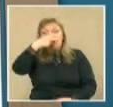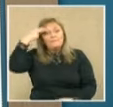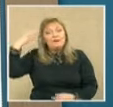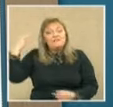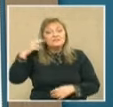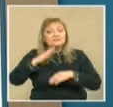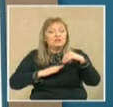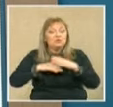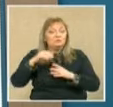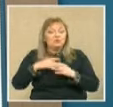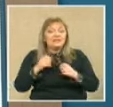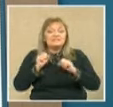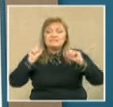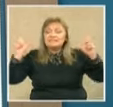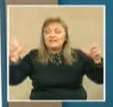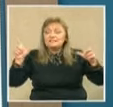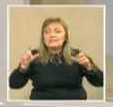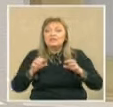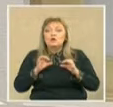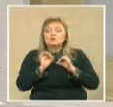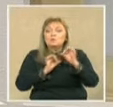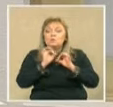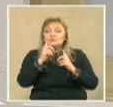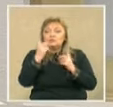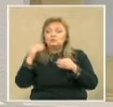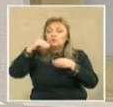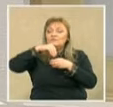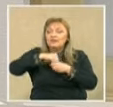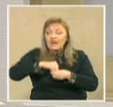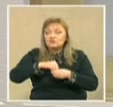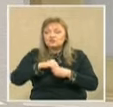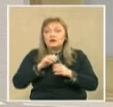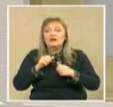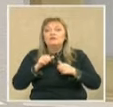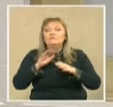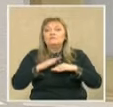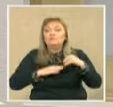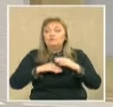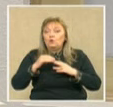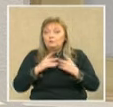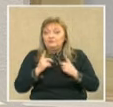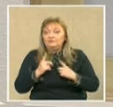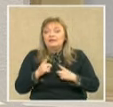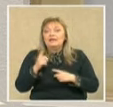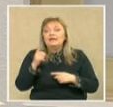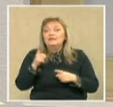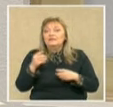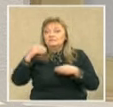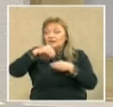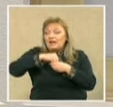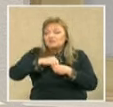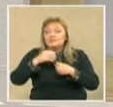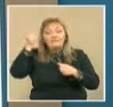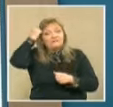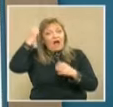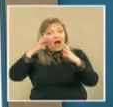с мозайките, които вгражда в творбите си, както и с това, че сам събира и оформя голяма част от камъните, които са му необходими за